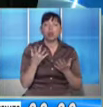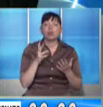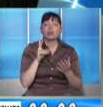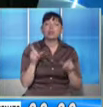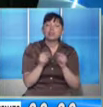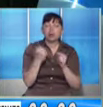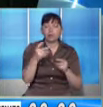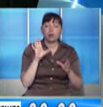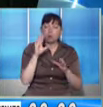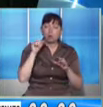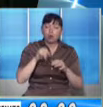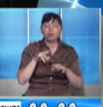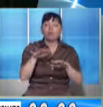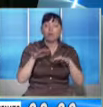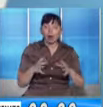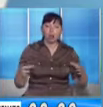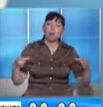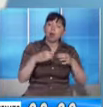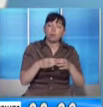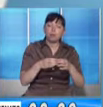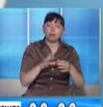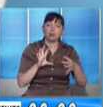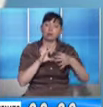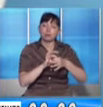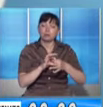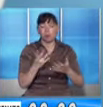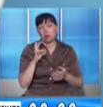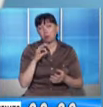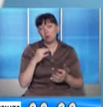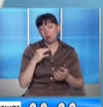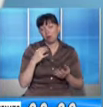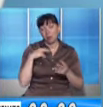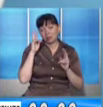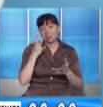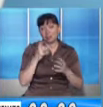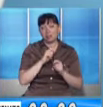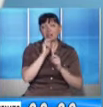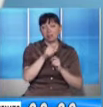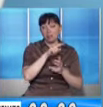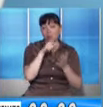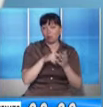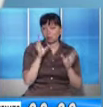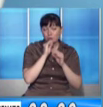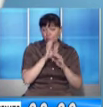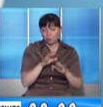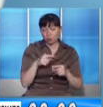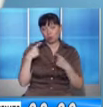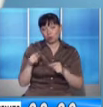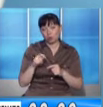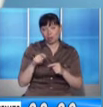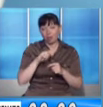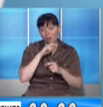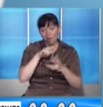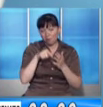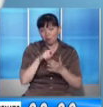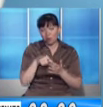cine vă vedeți în coaliție în viitorul Parlament, dar nici nu știu. Dacă adresez această întrebare, nu reușesc să adresez alte întrebări.